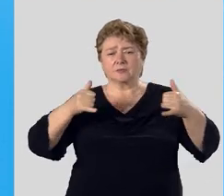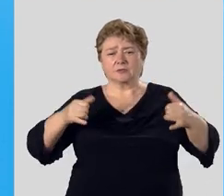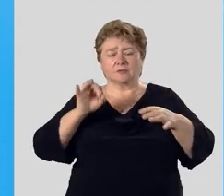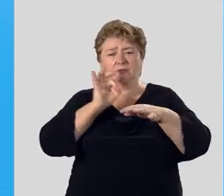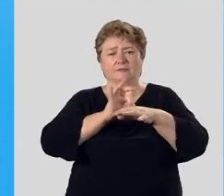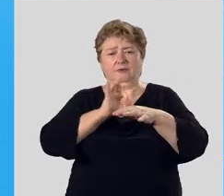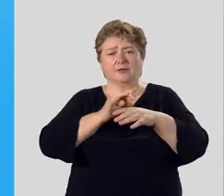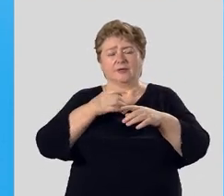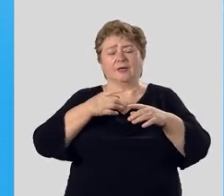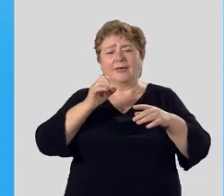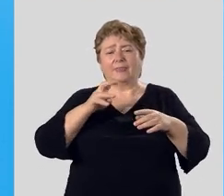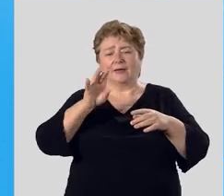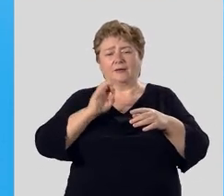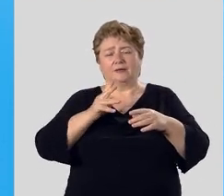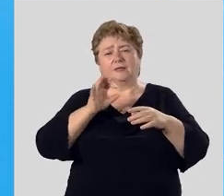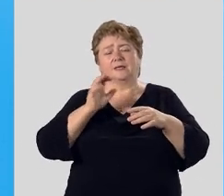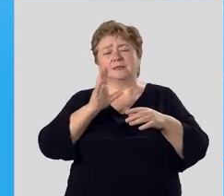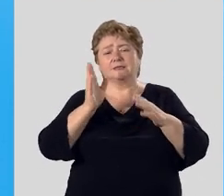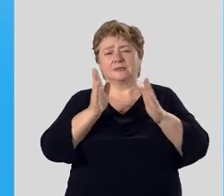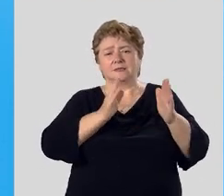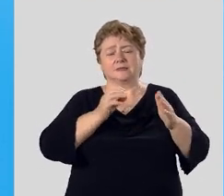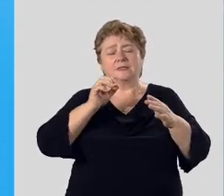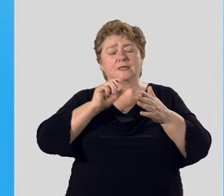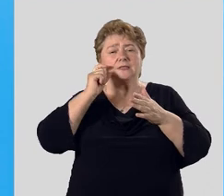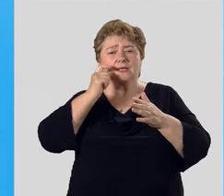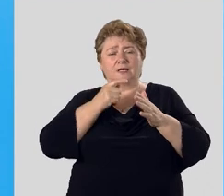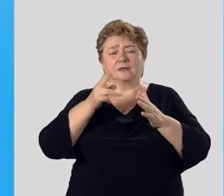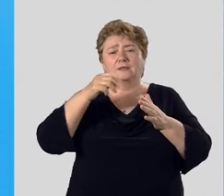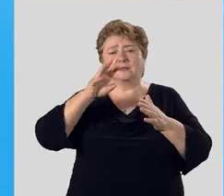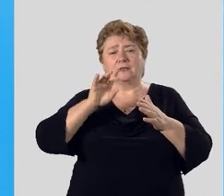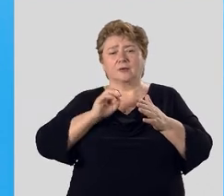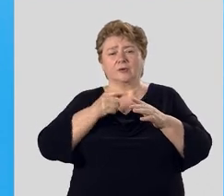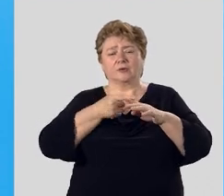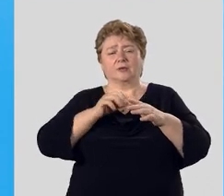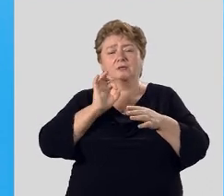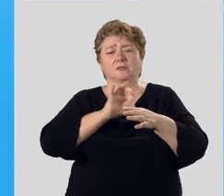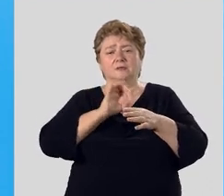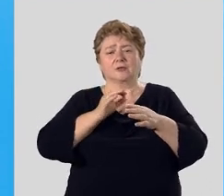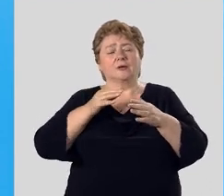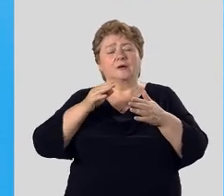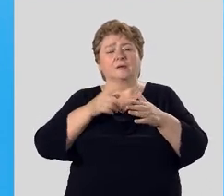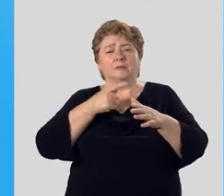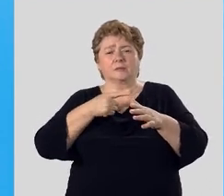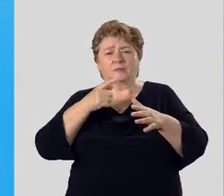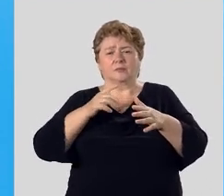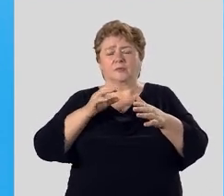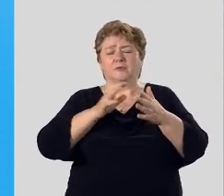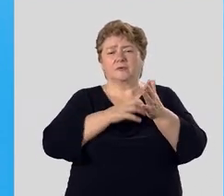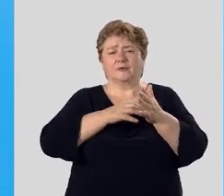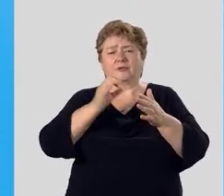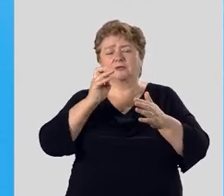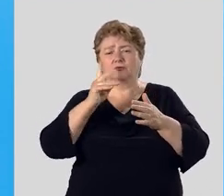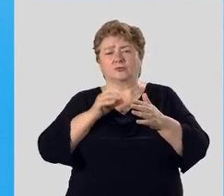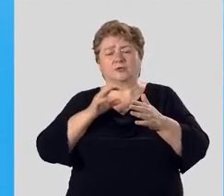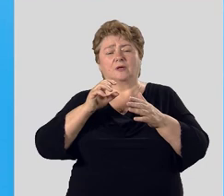распространенных заболеваний эндокринной системы является сахарный диабет. Это заболевание обусловлено нехваткой инсулина